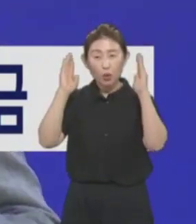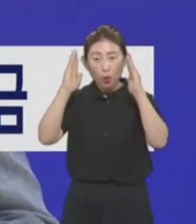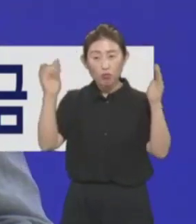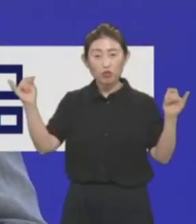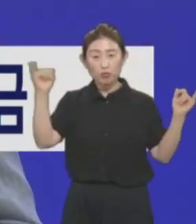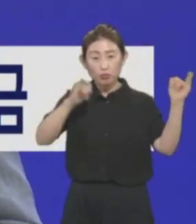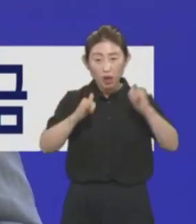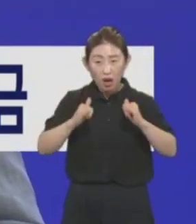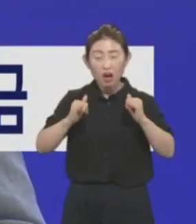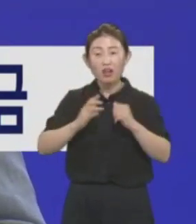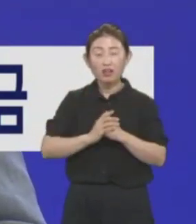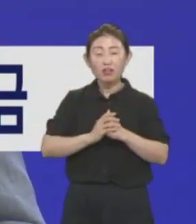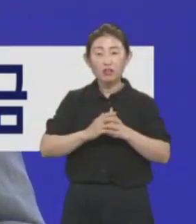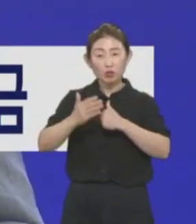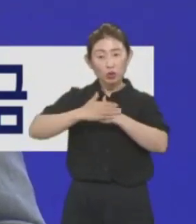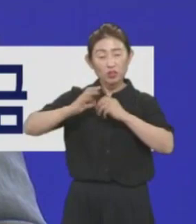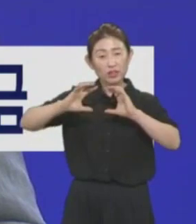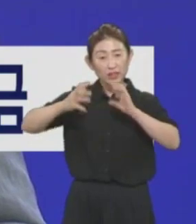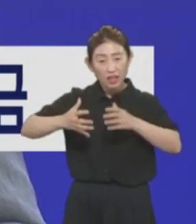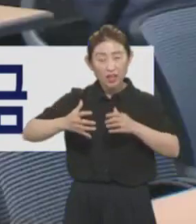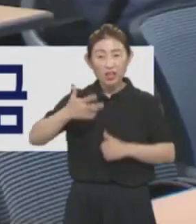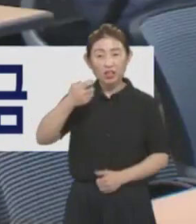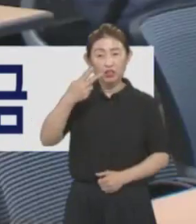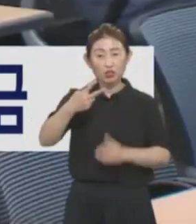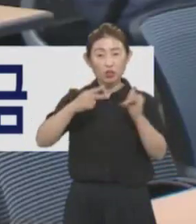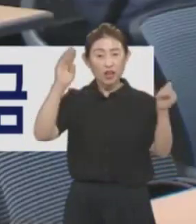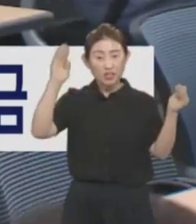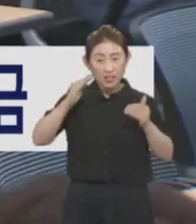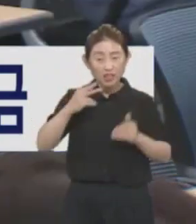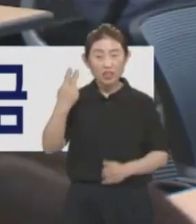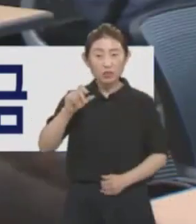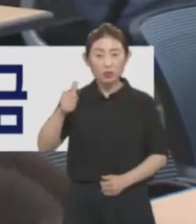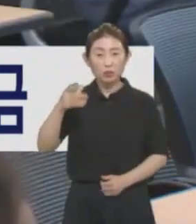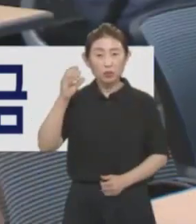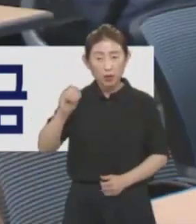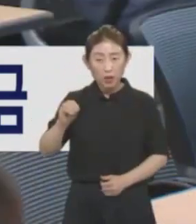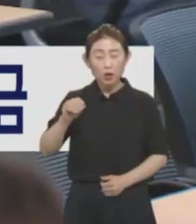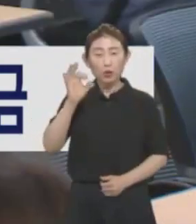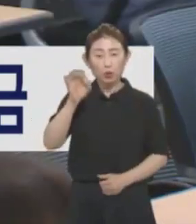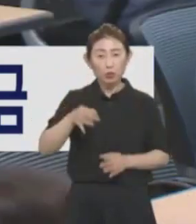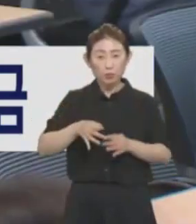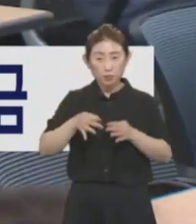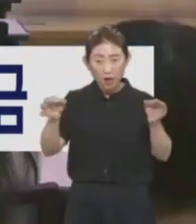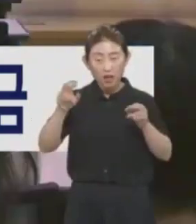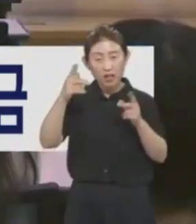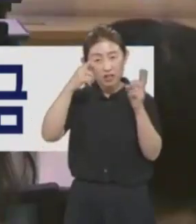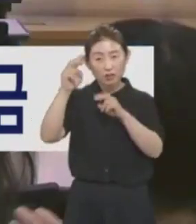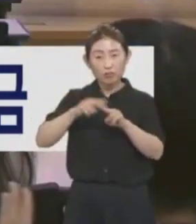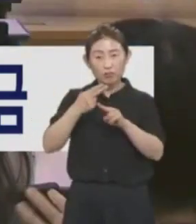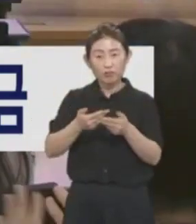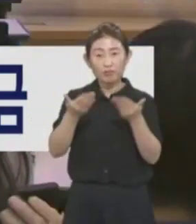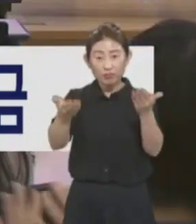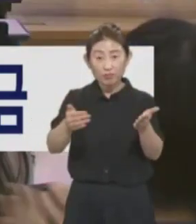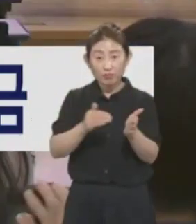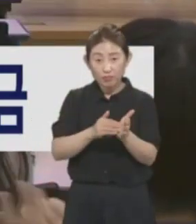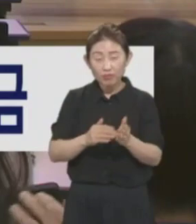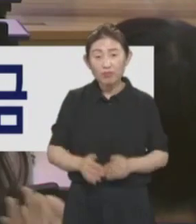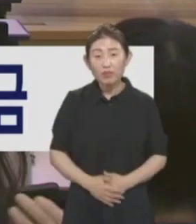유학원 15개국 우방국 학생 72명에게 2,500만 원의 장학금과 기념품을